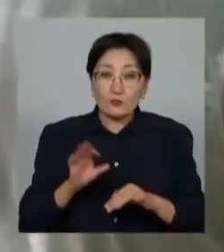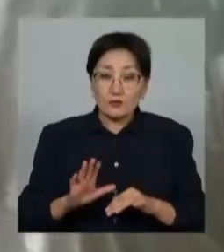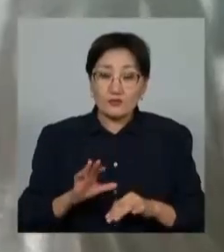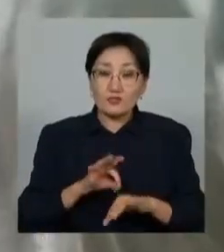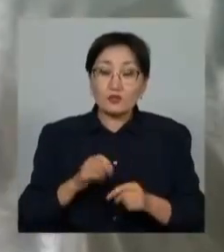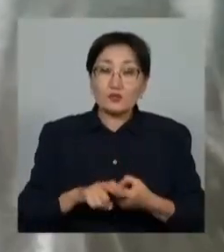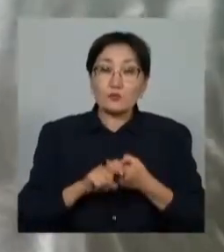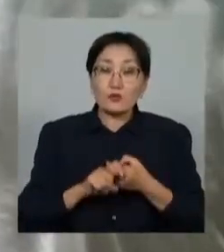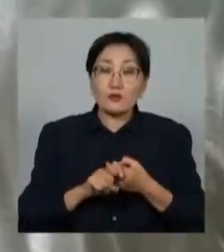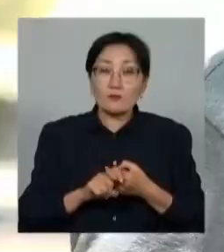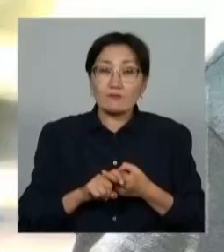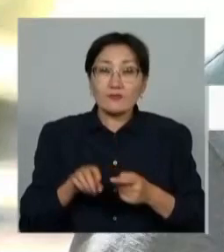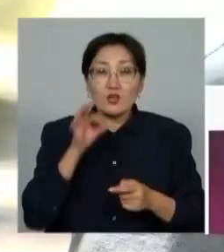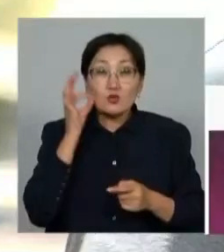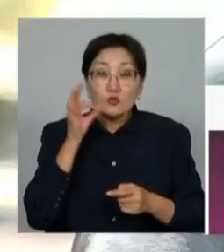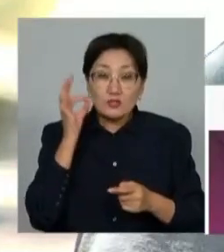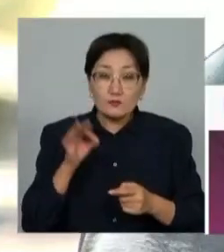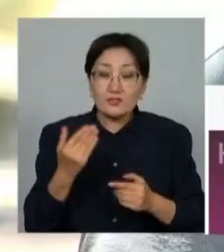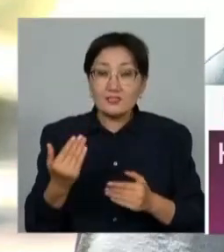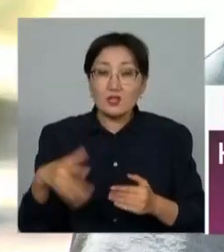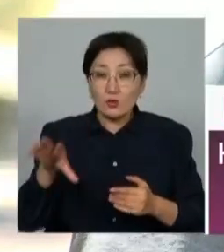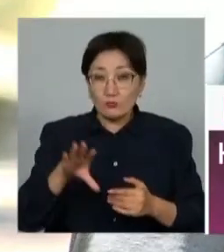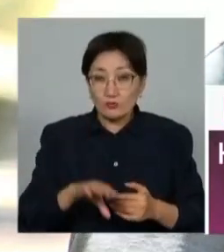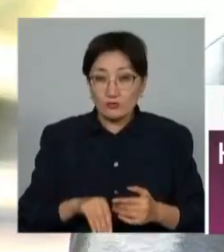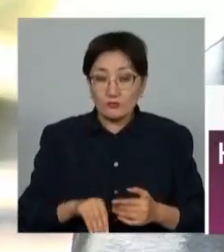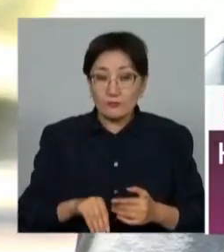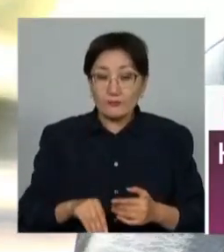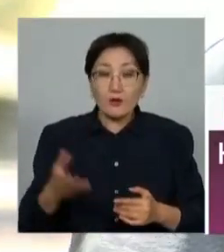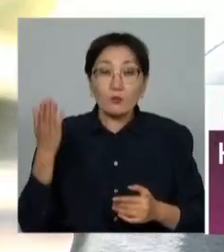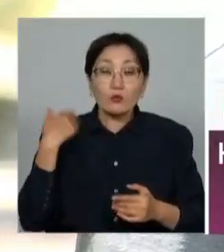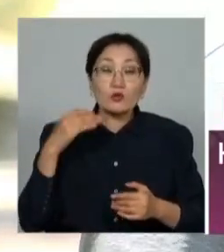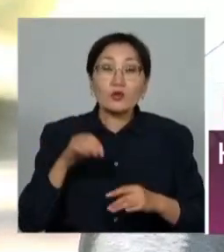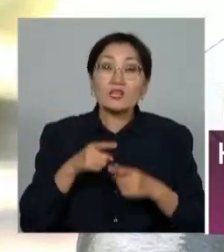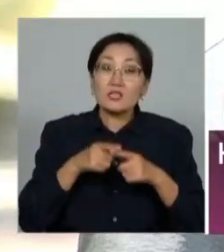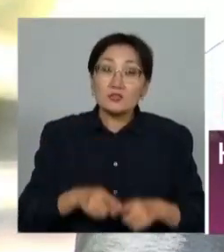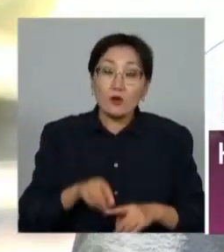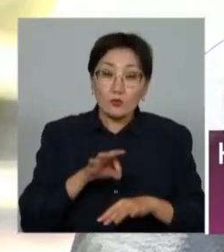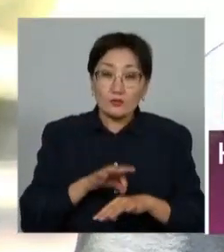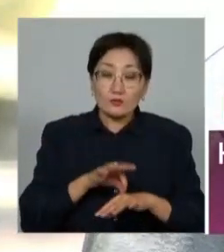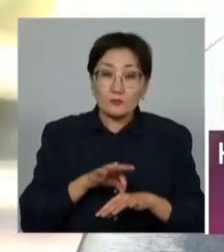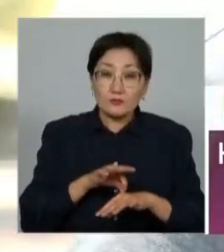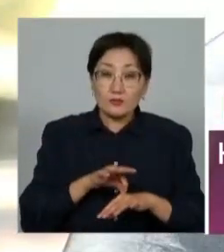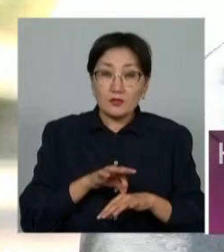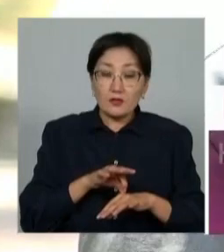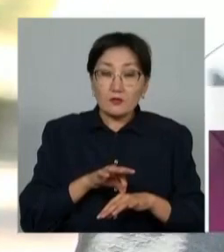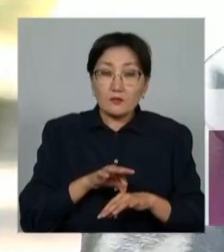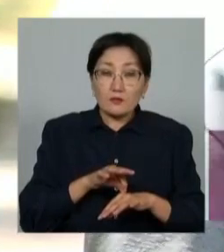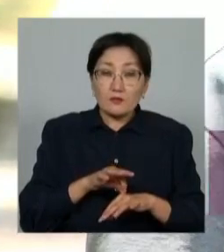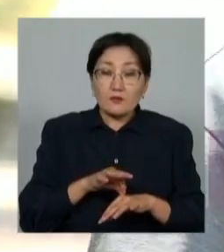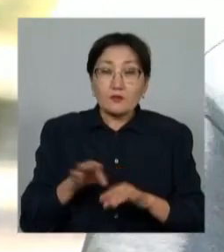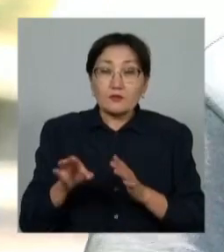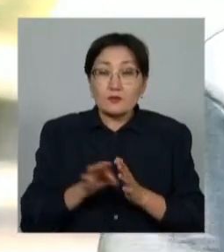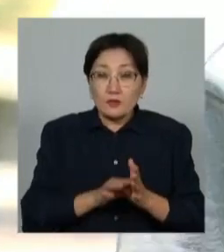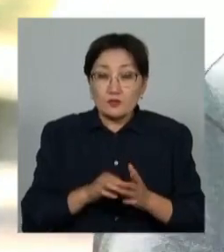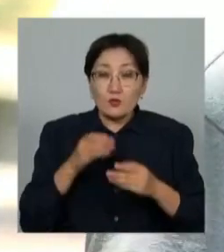Коронавирустық инфекцияның бір қулығы ол сенің бүкіл бұрынғы ауыратын өзі бір хронический болезнь дейді ғой, сол жерлерден ұстайды екен. Соны